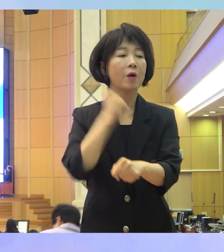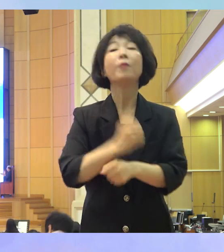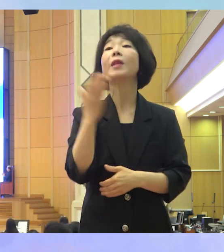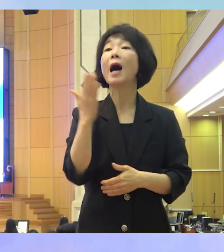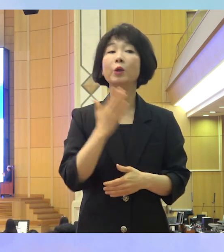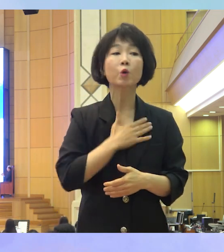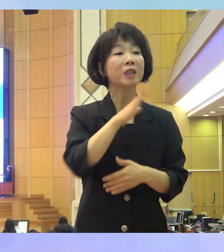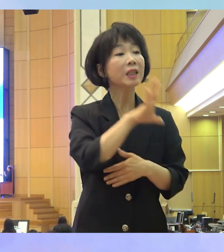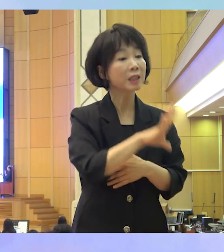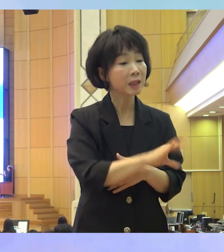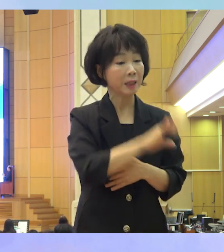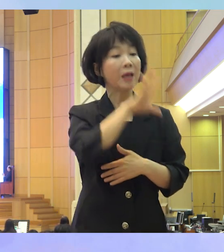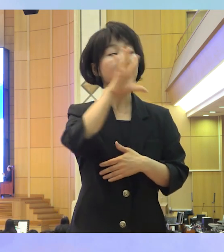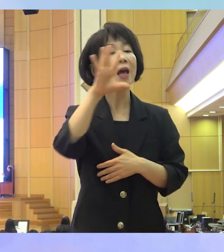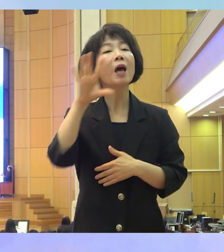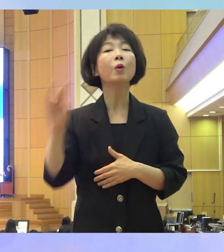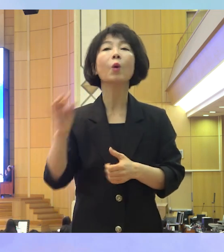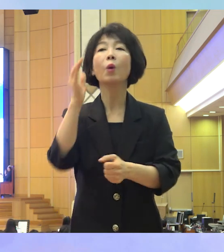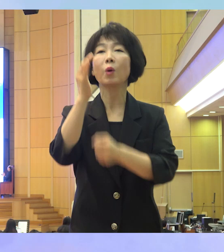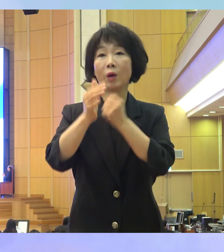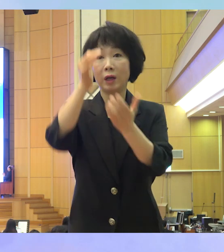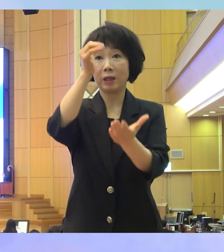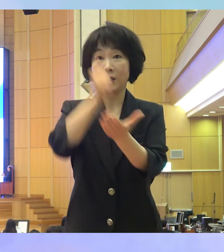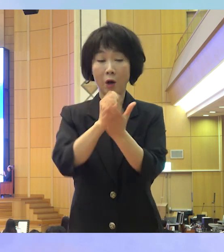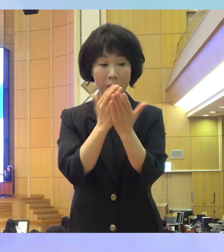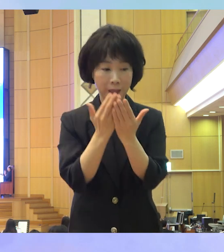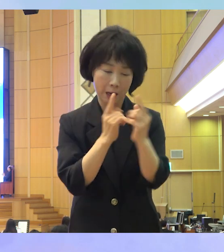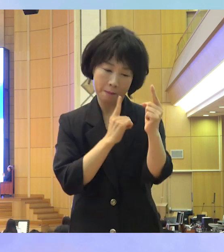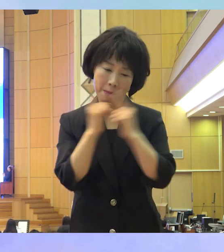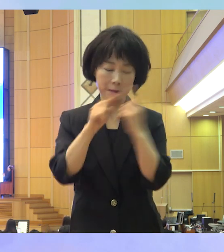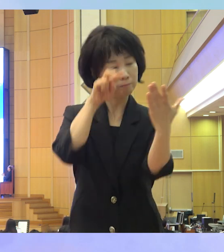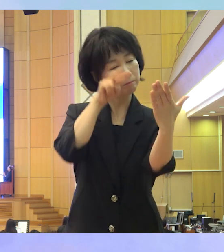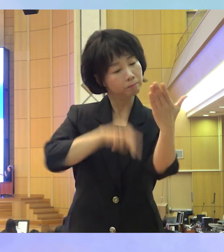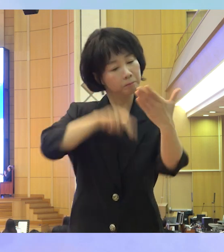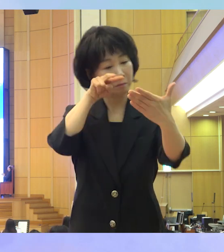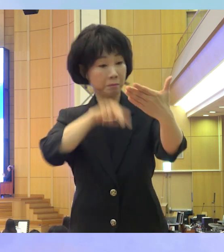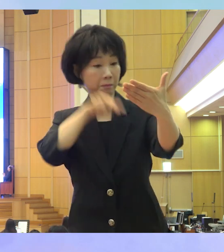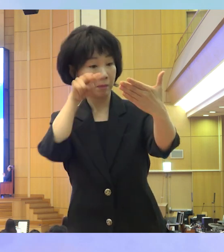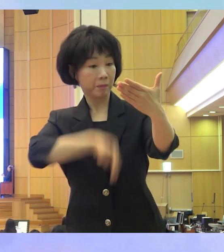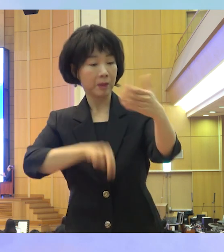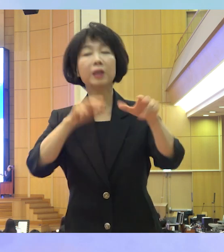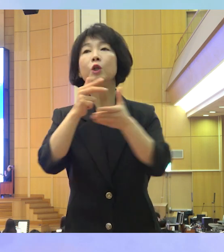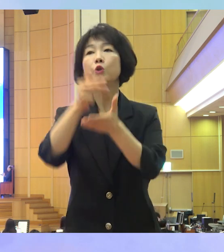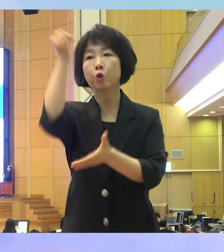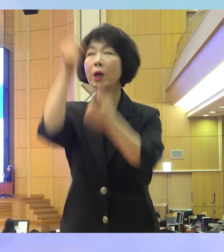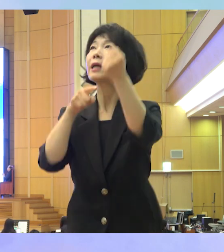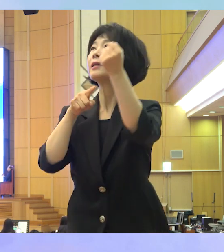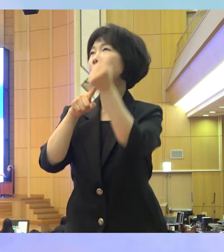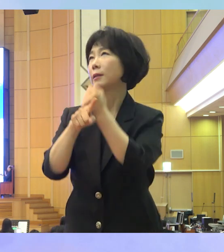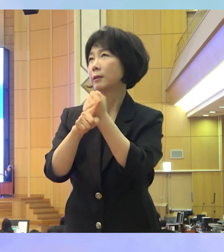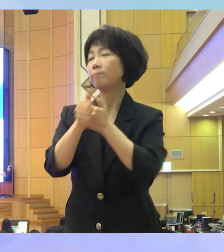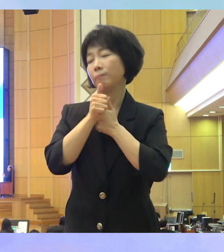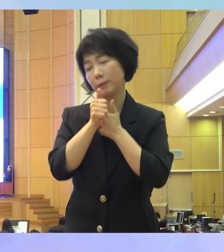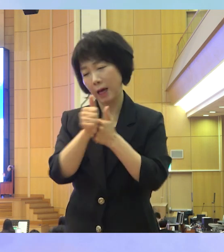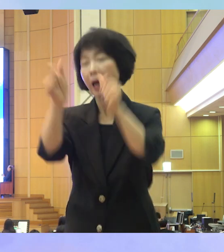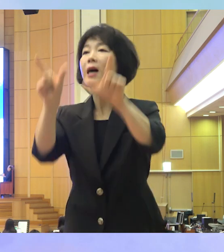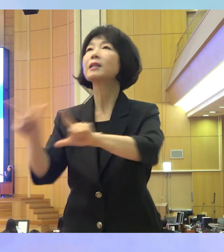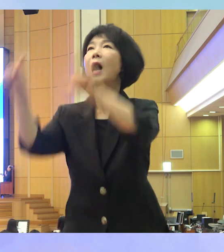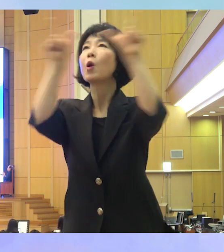기억하면서 나도 시시때때로 성경 말씀 읽으며 주의 뜻을 따라